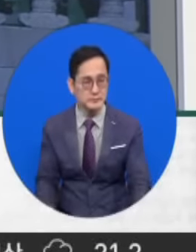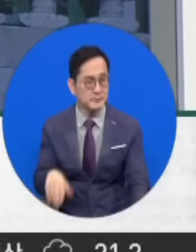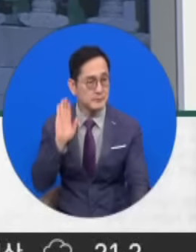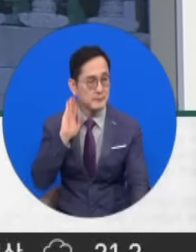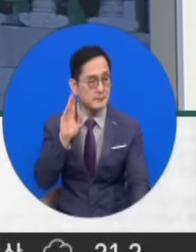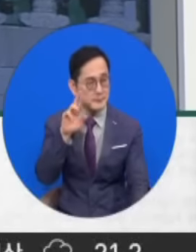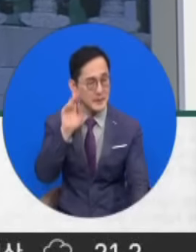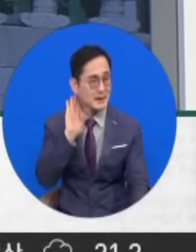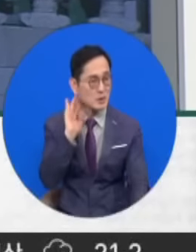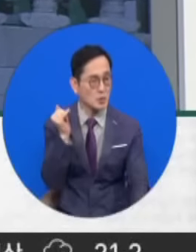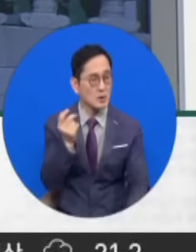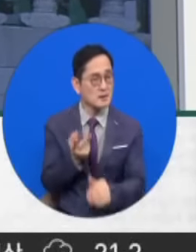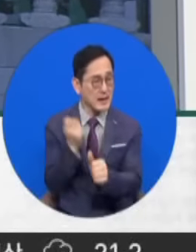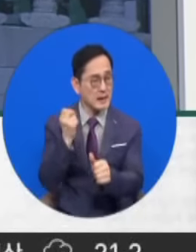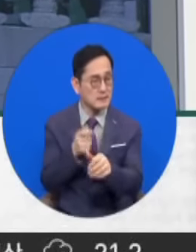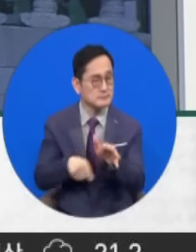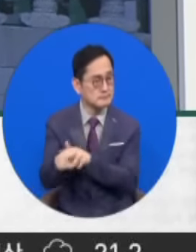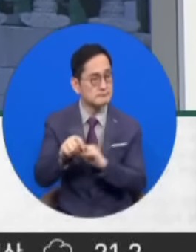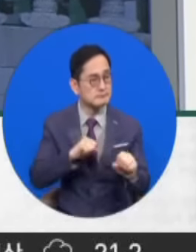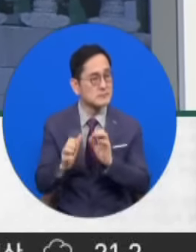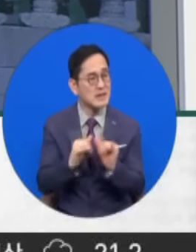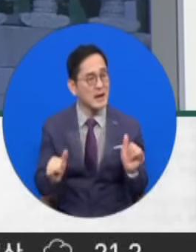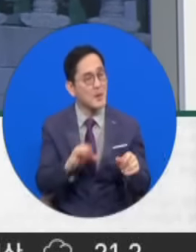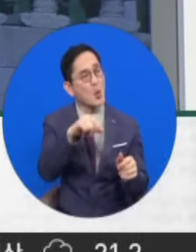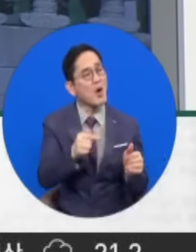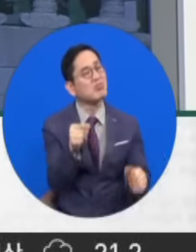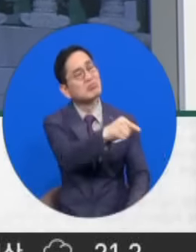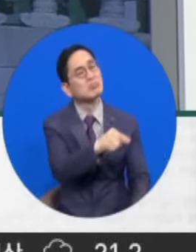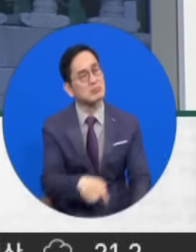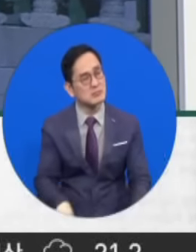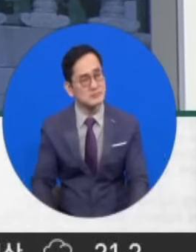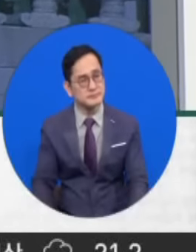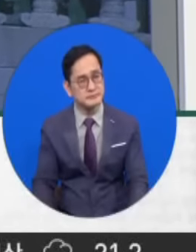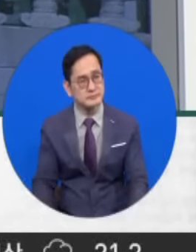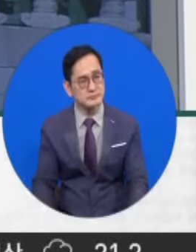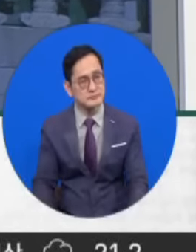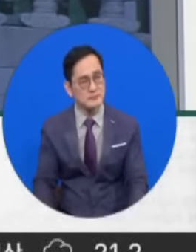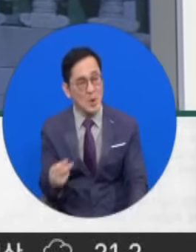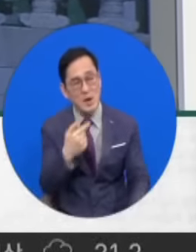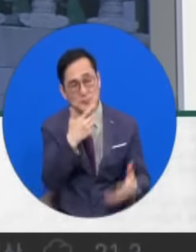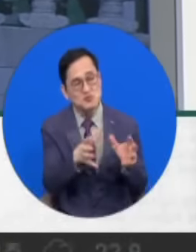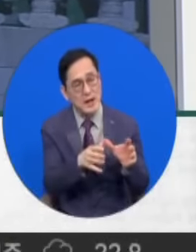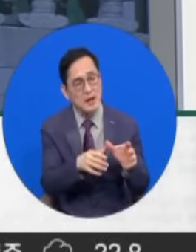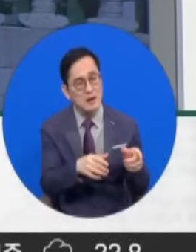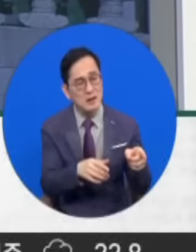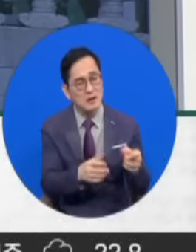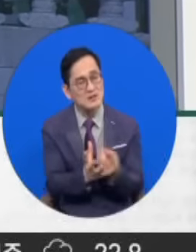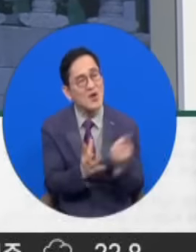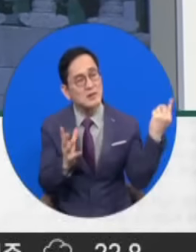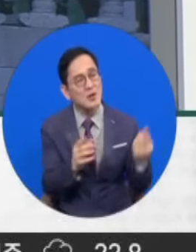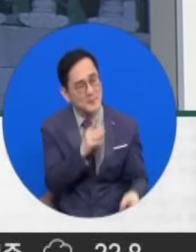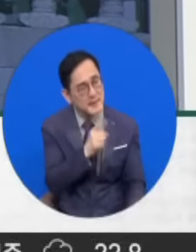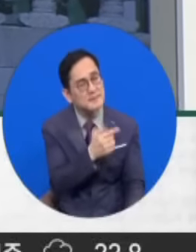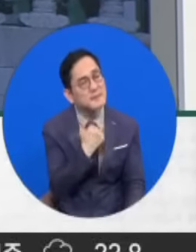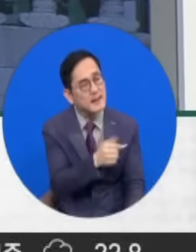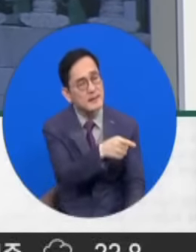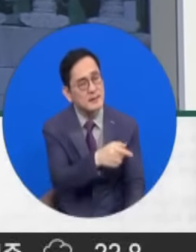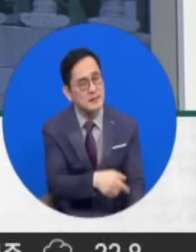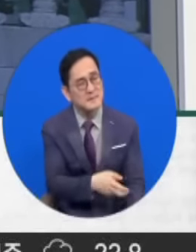때 앞장섰던 사람이 원희룡 후보 아니냐. 그리고 원희룡 후보야말로 민주당 간다 이런 분 아니냐. 배신자는 저